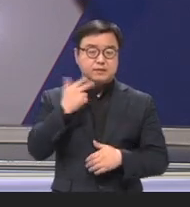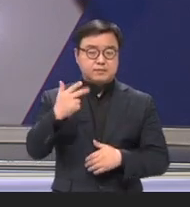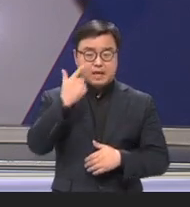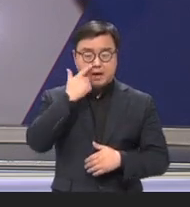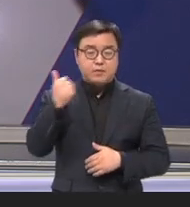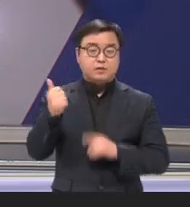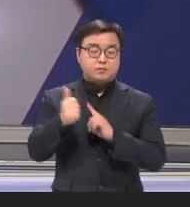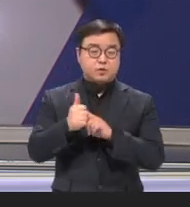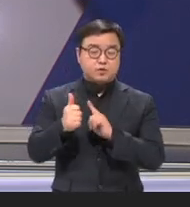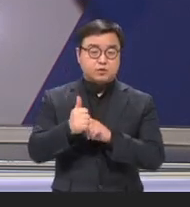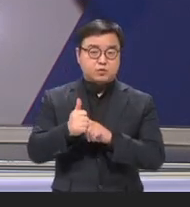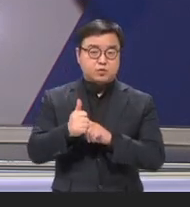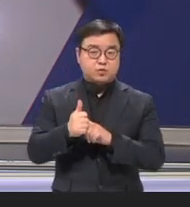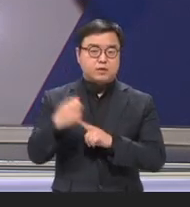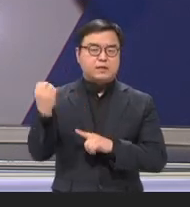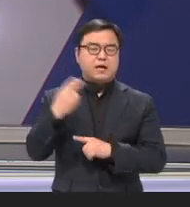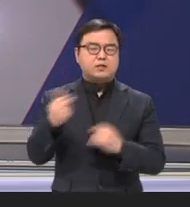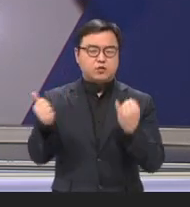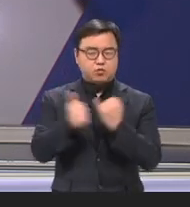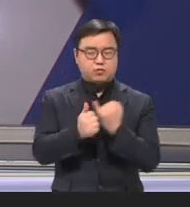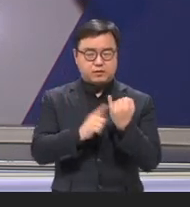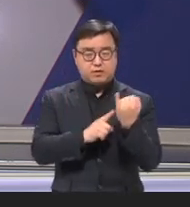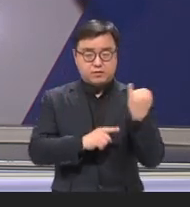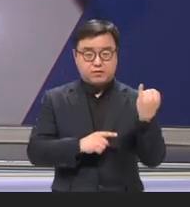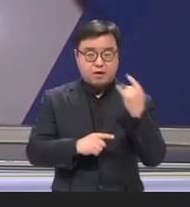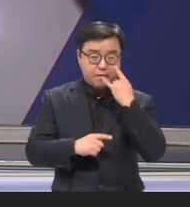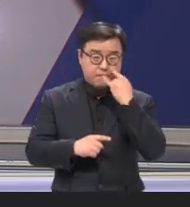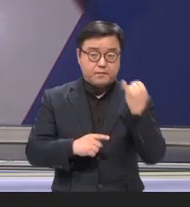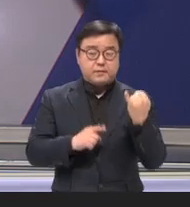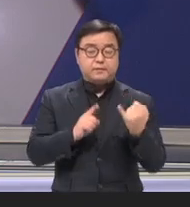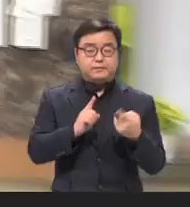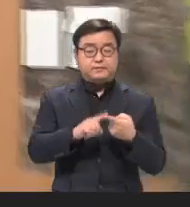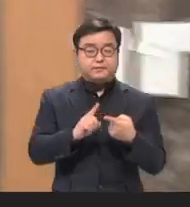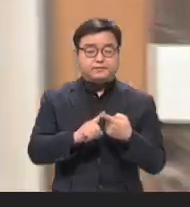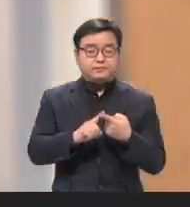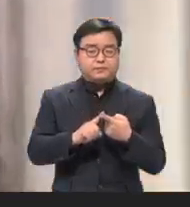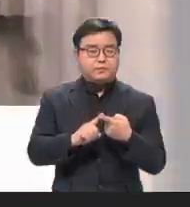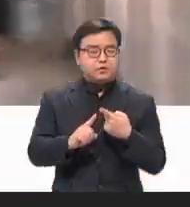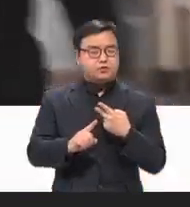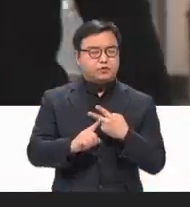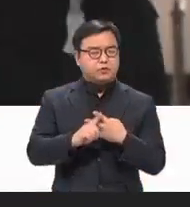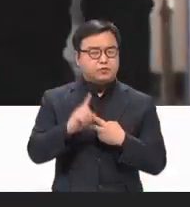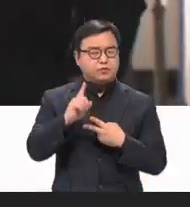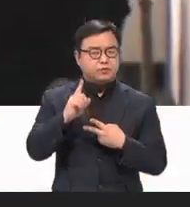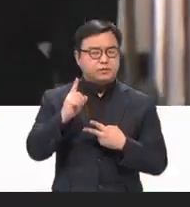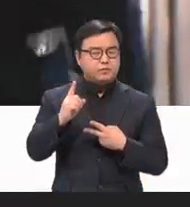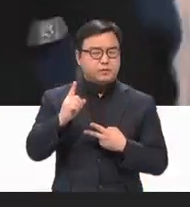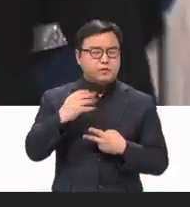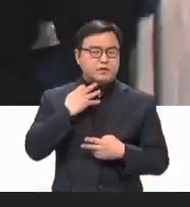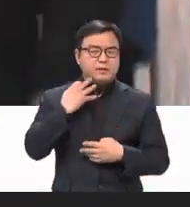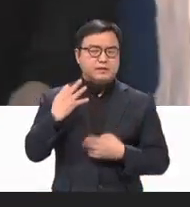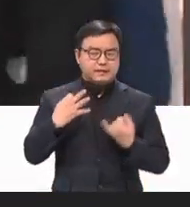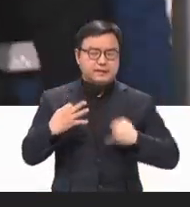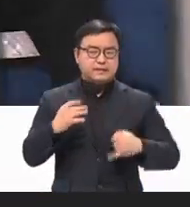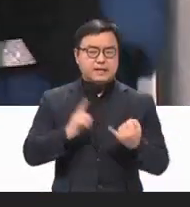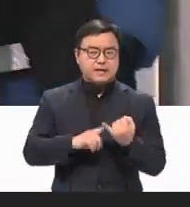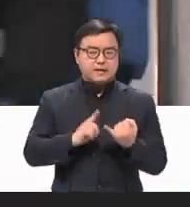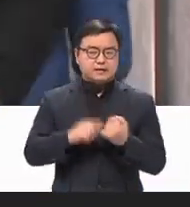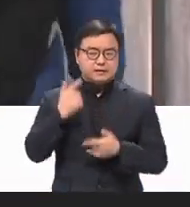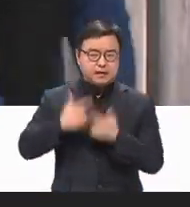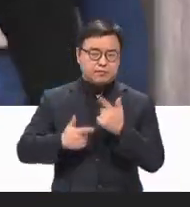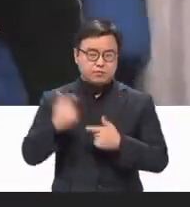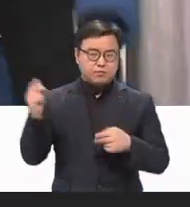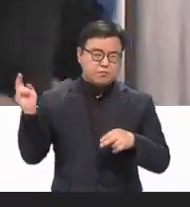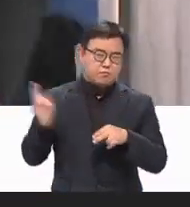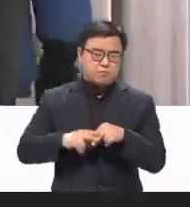의붓 어머니 100 모신 데요 지난 2015년 3월 경 중학생이 열네 살 딸을 5시간 동안 빗자루와 빨래건조대 등으로 때려